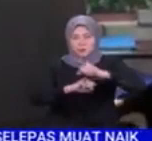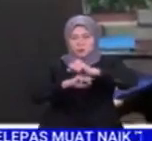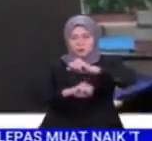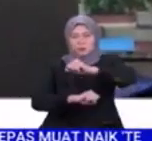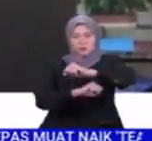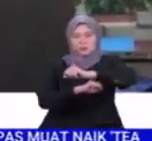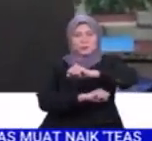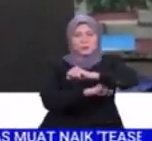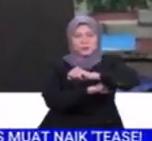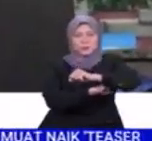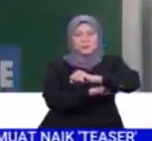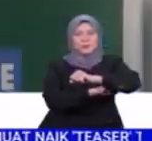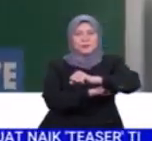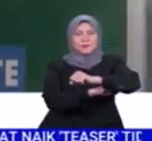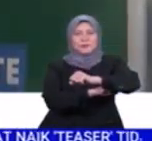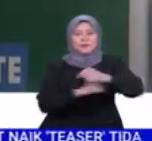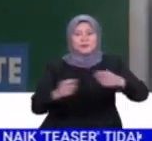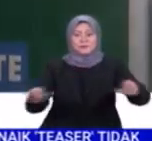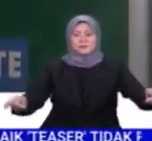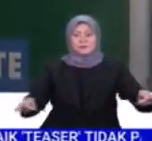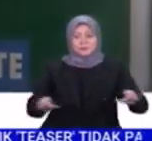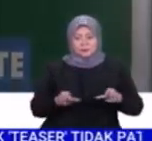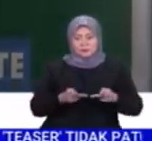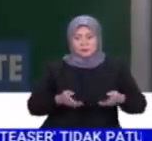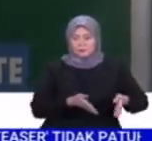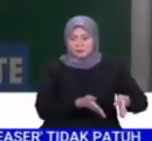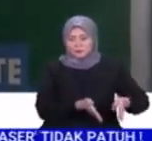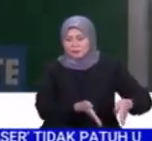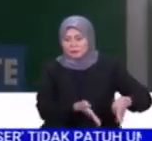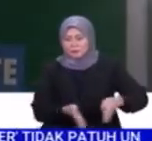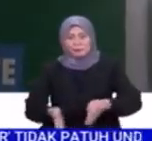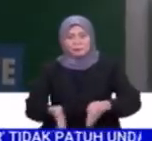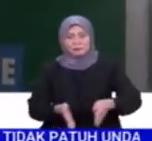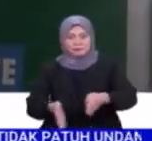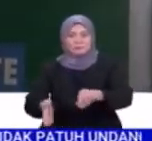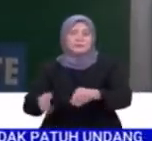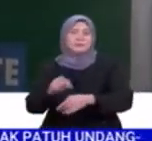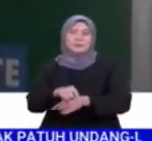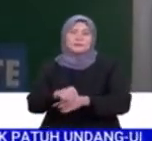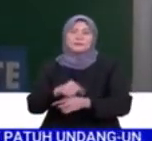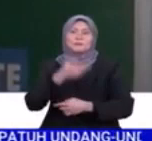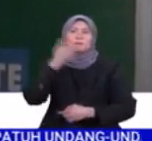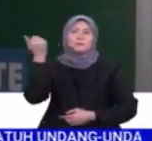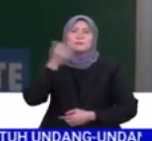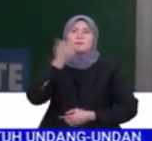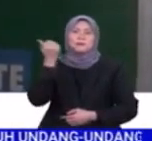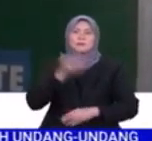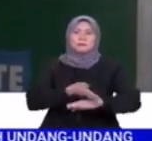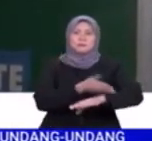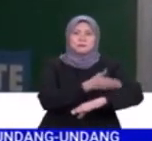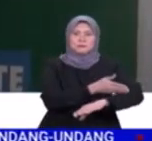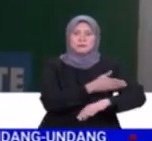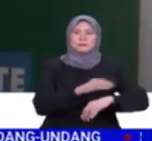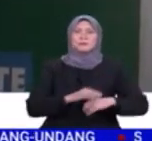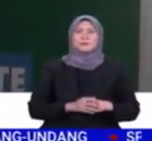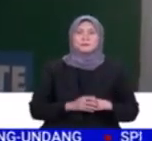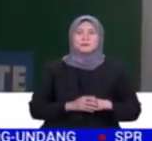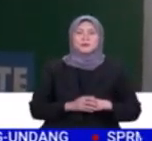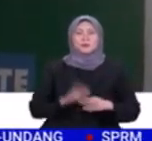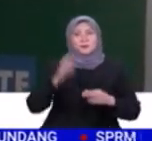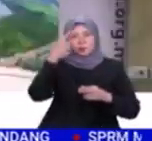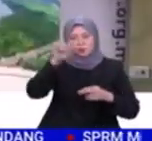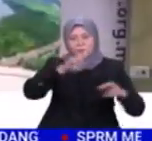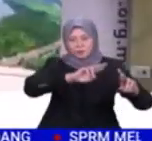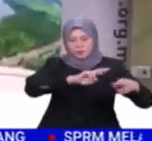infrastruktur di kawasan pengairan dan saliran kita dalam keadaan baiklah. Itu dari segi